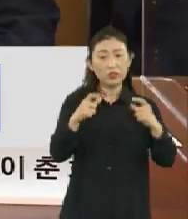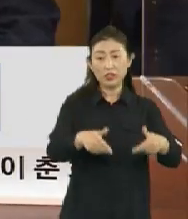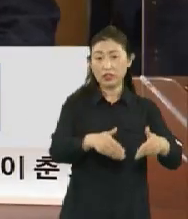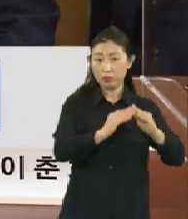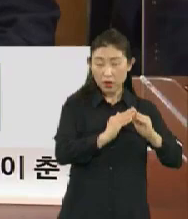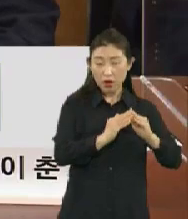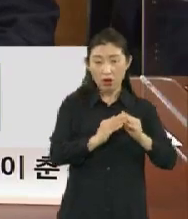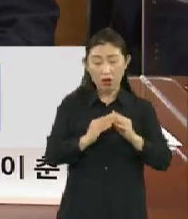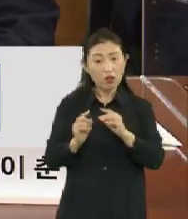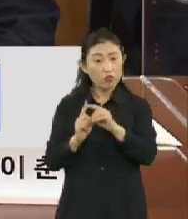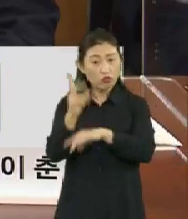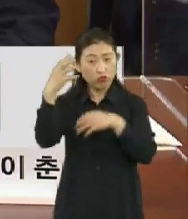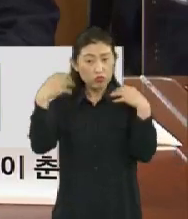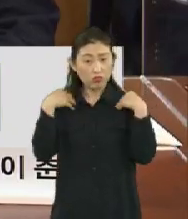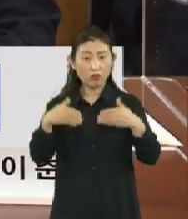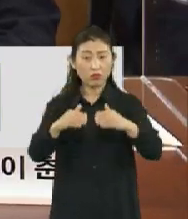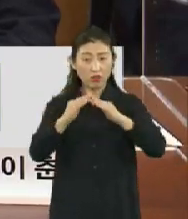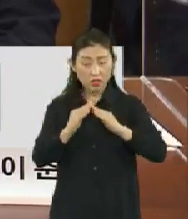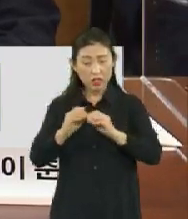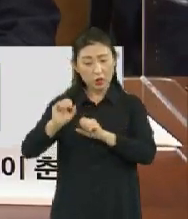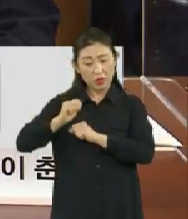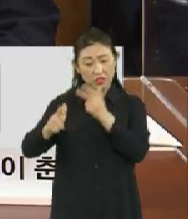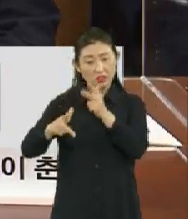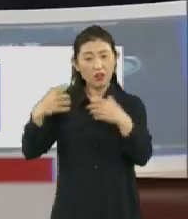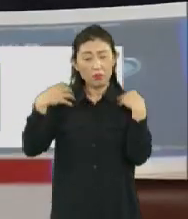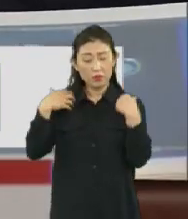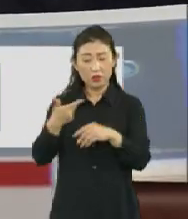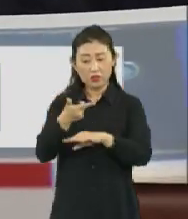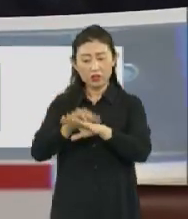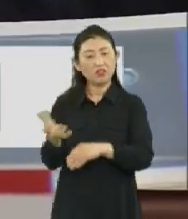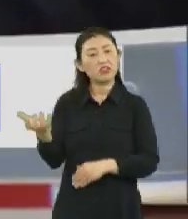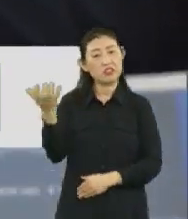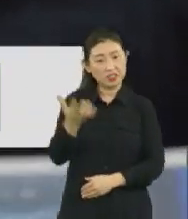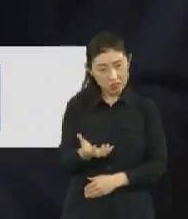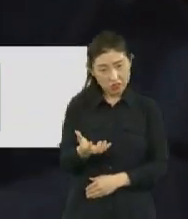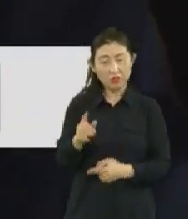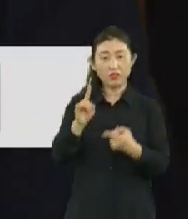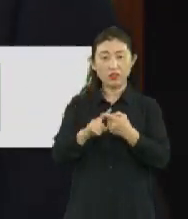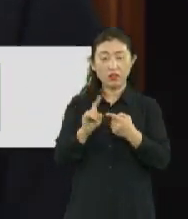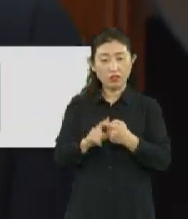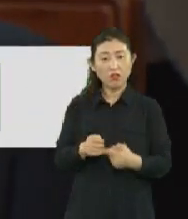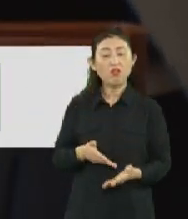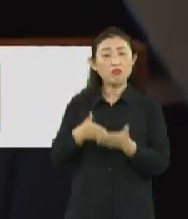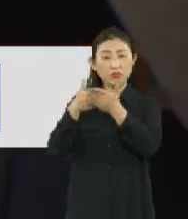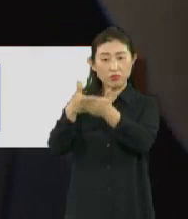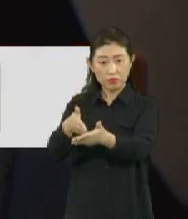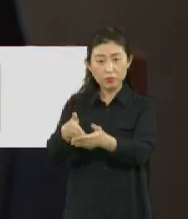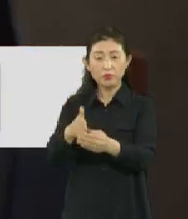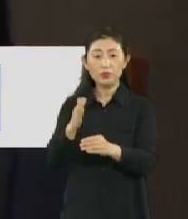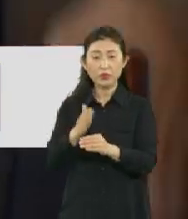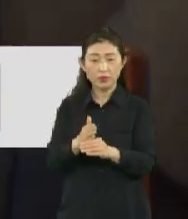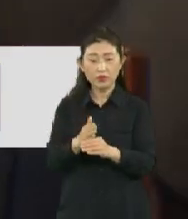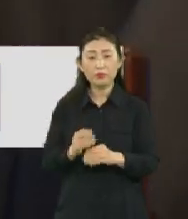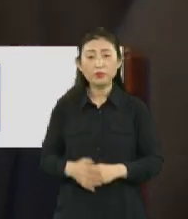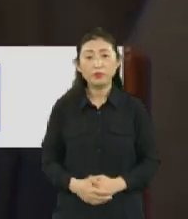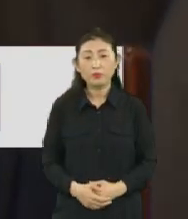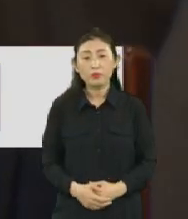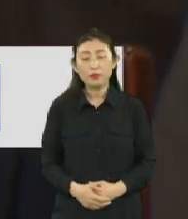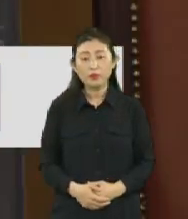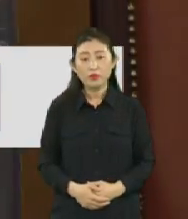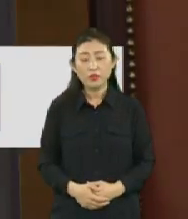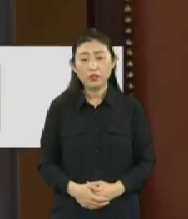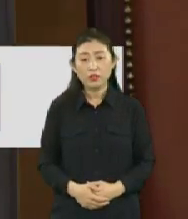조성과 항공우주청 설립, 방위사업청 대전 이전 등을 겨냥한 청단위 중앙정부기관의 대전